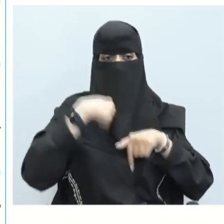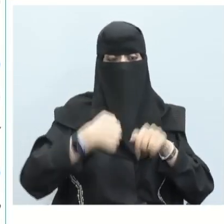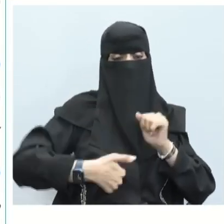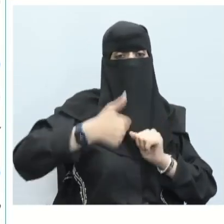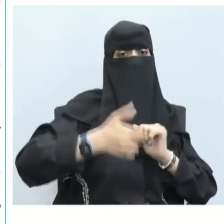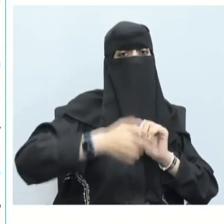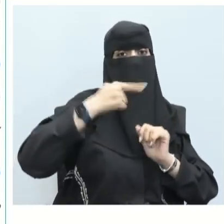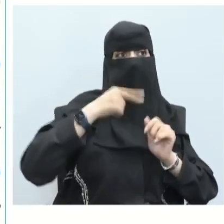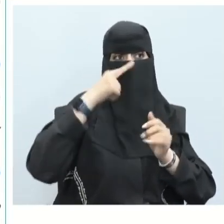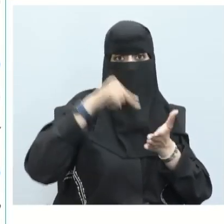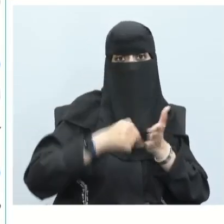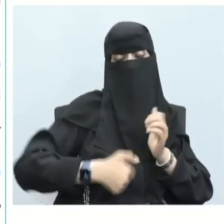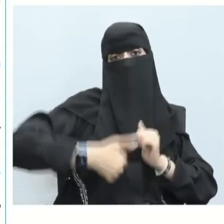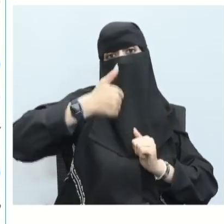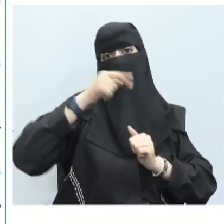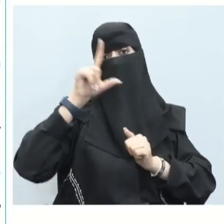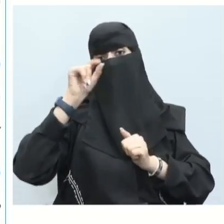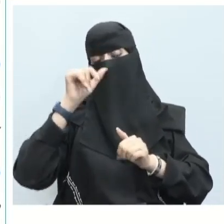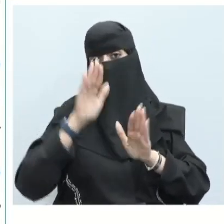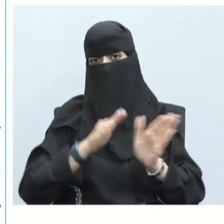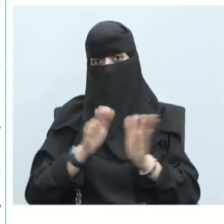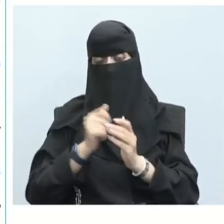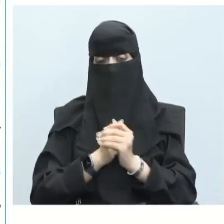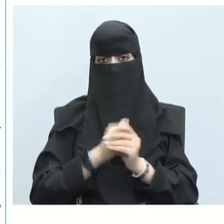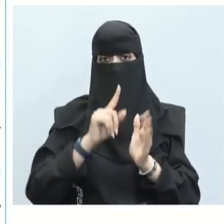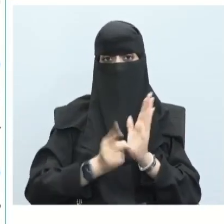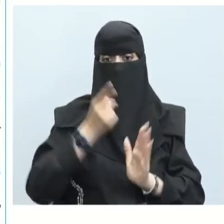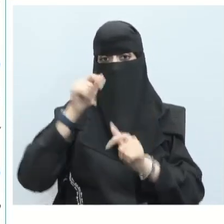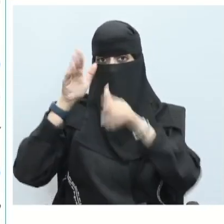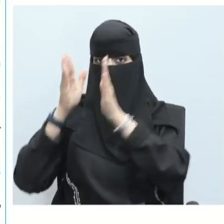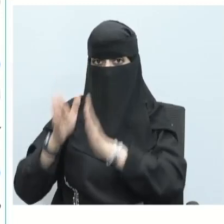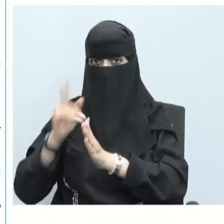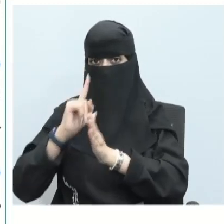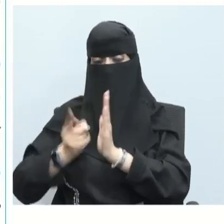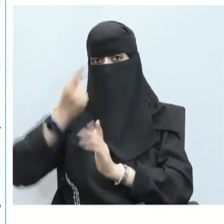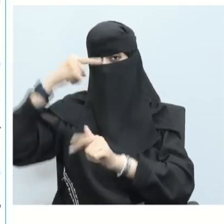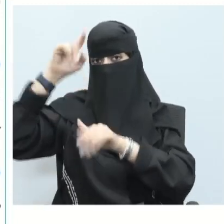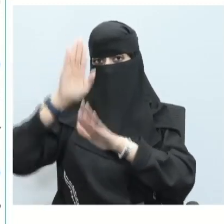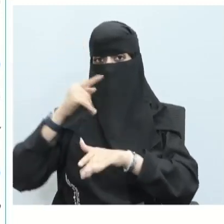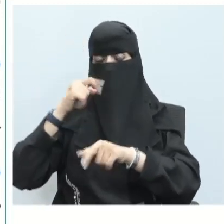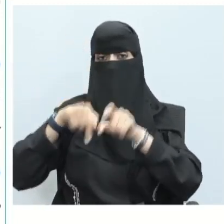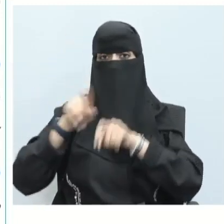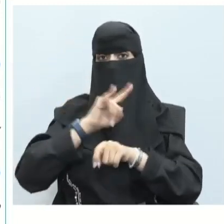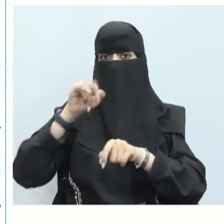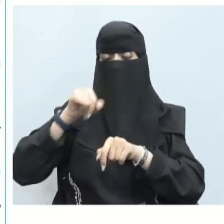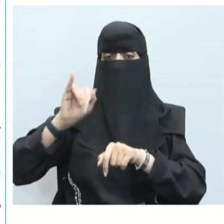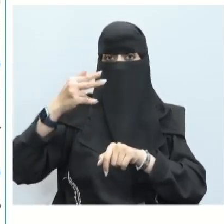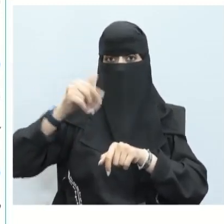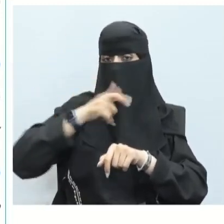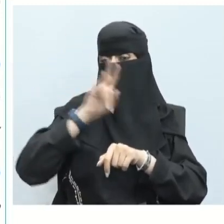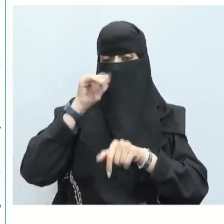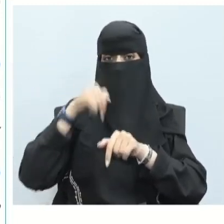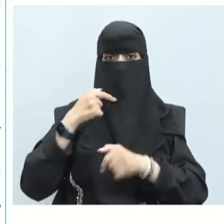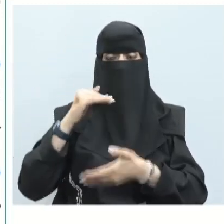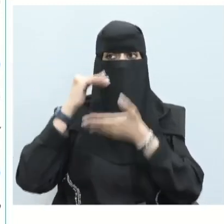ممتاز في المثال الاول لا لا يعد مغالطه بل حجه قويه اما المثال الثاني فهو نموذج